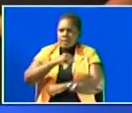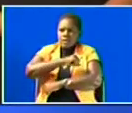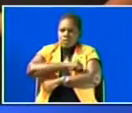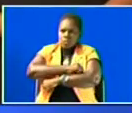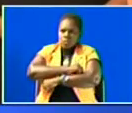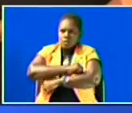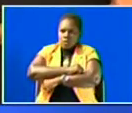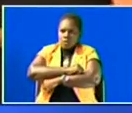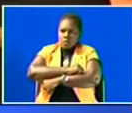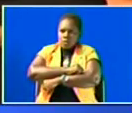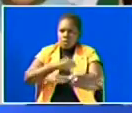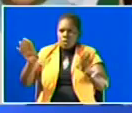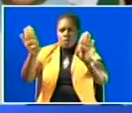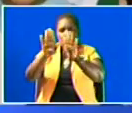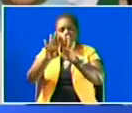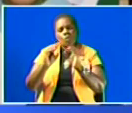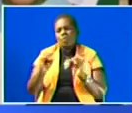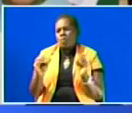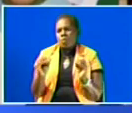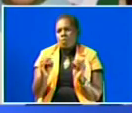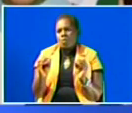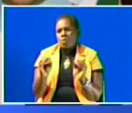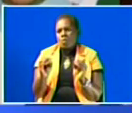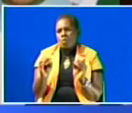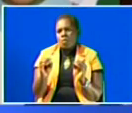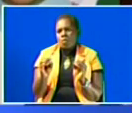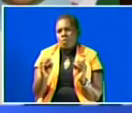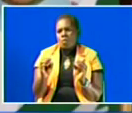ya Precious Talent isifungwe kwa heshima ya wanao walioaga. Mirimu.